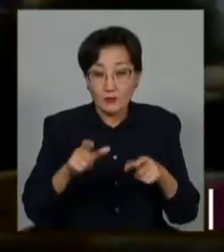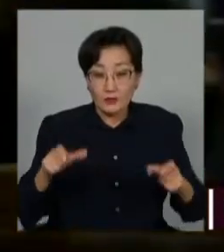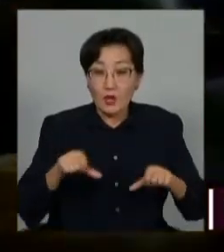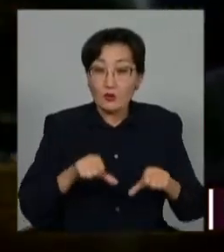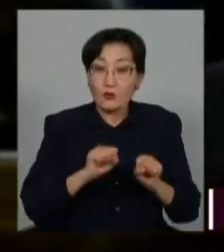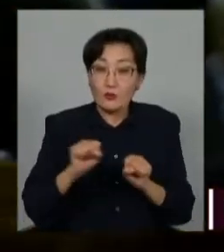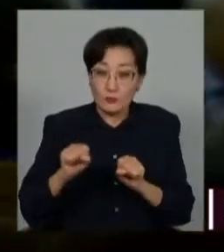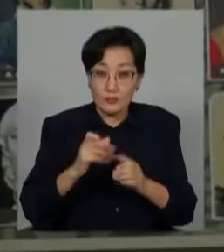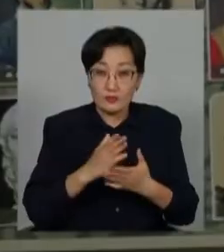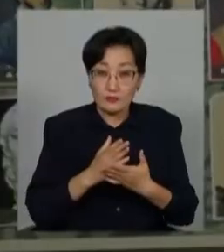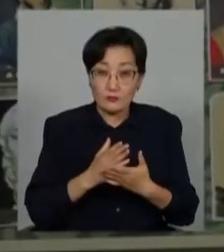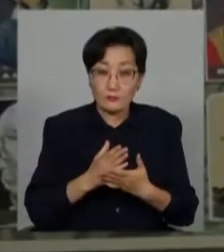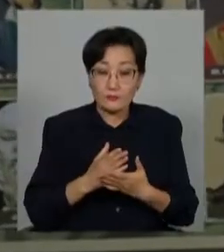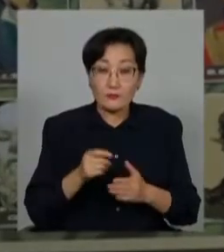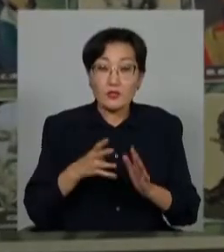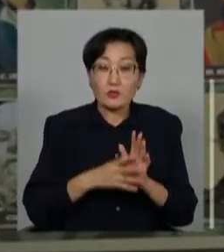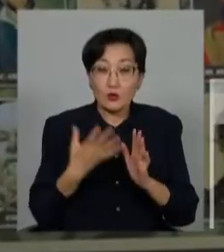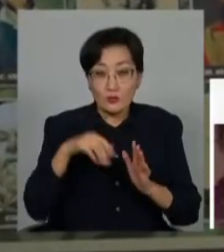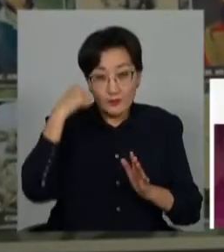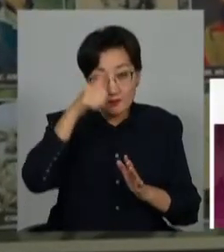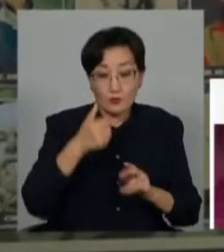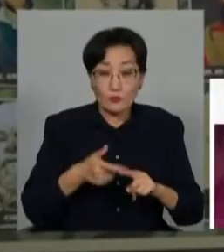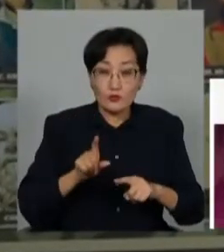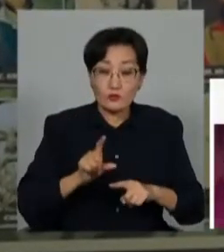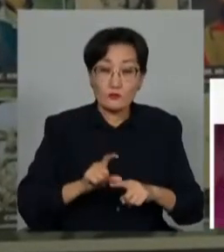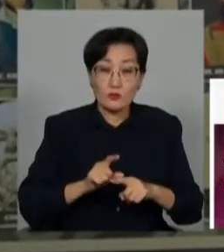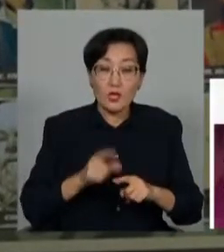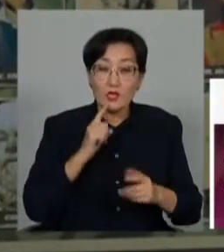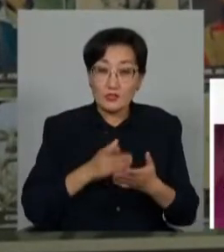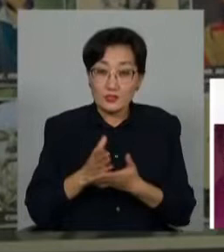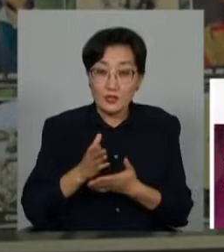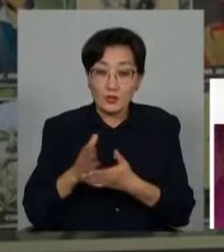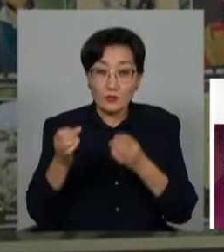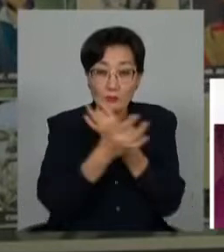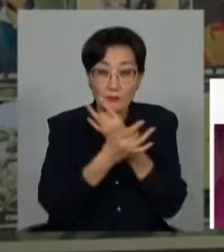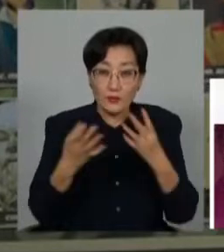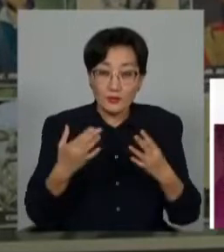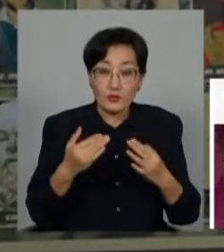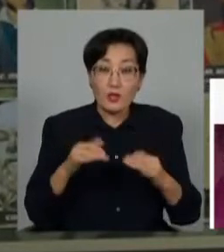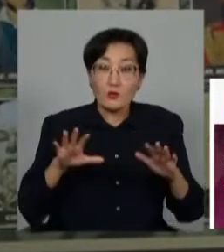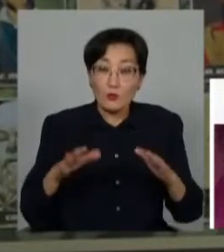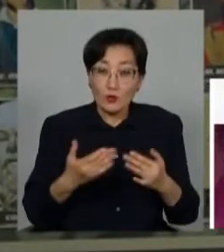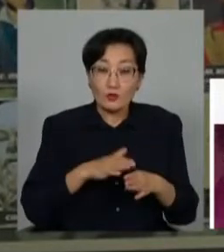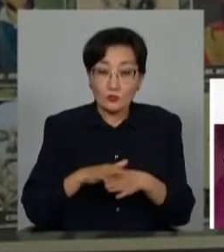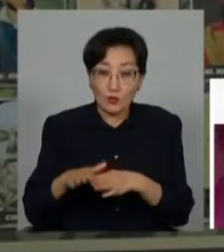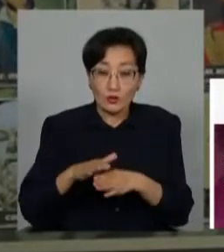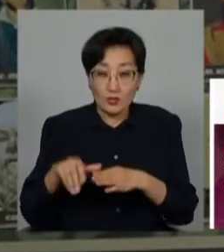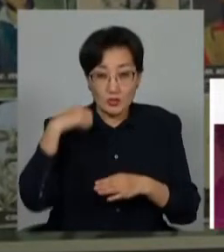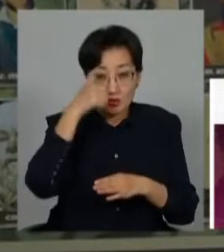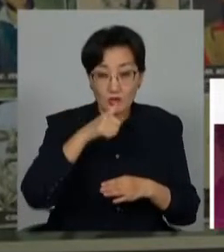құқығын қорғап келеді. 1995 жыл өте саяси, мәдени жағынан алғанда өте